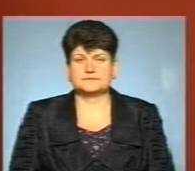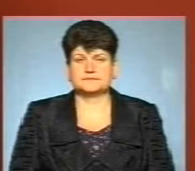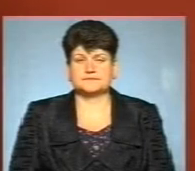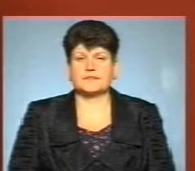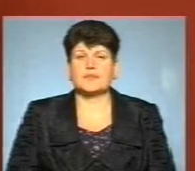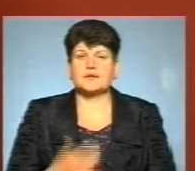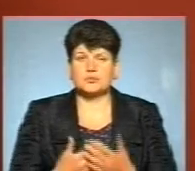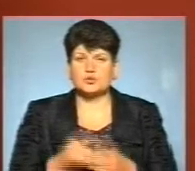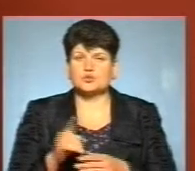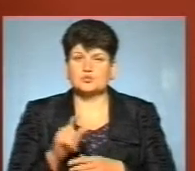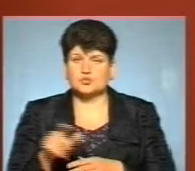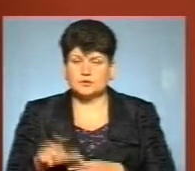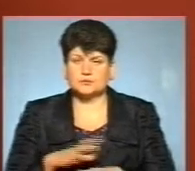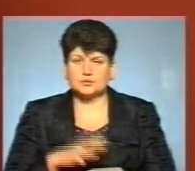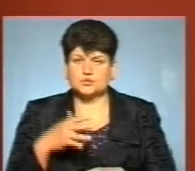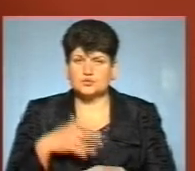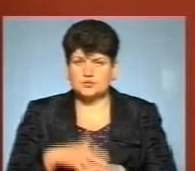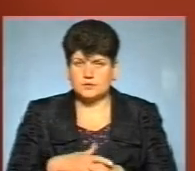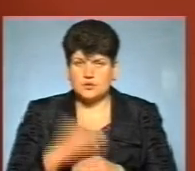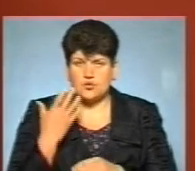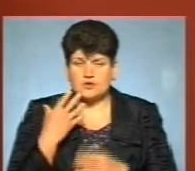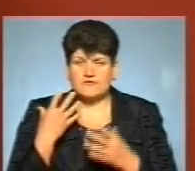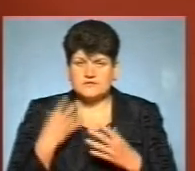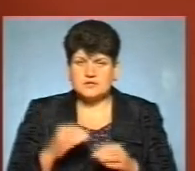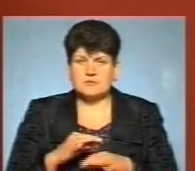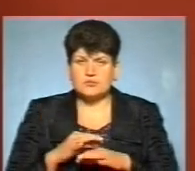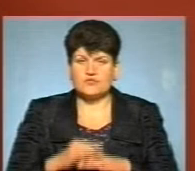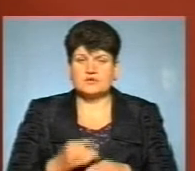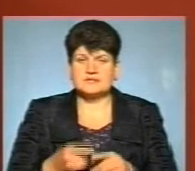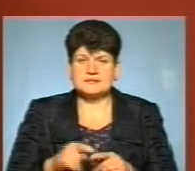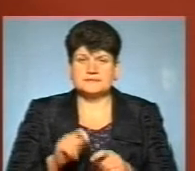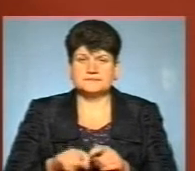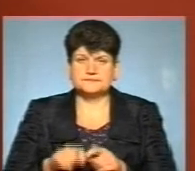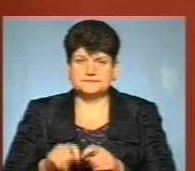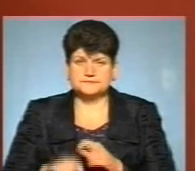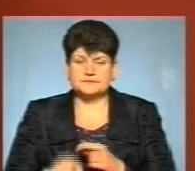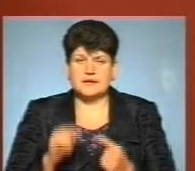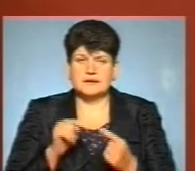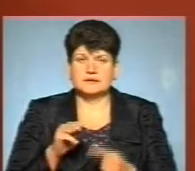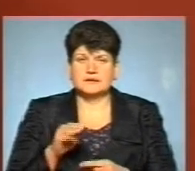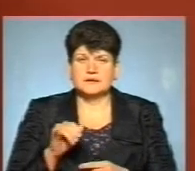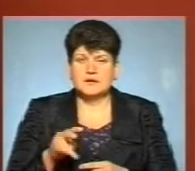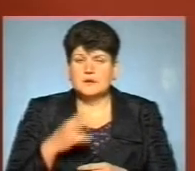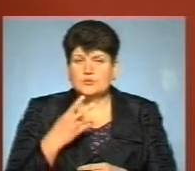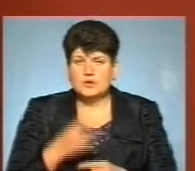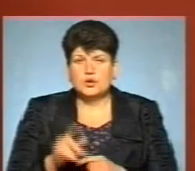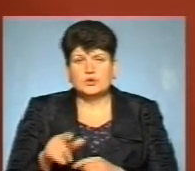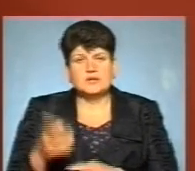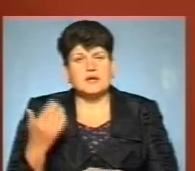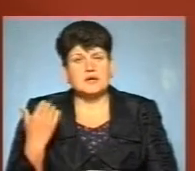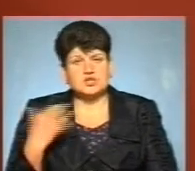Тобто, щоб людям було зрозуміліше, коли вже проводиться такий тест на антитіла, він показує, чи людина раніше